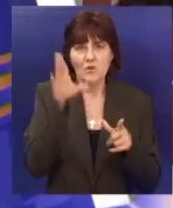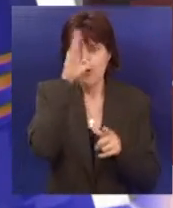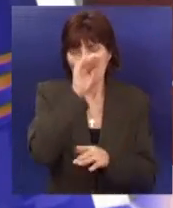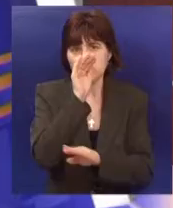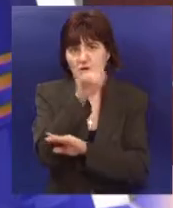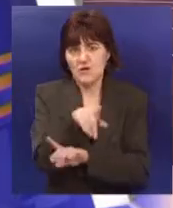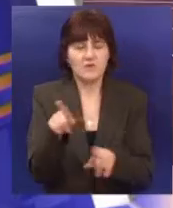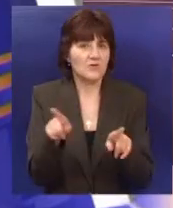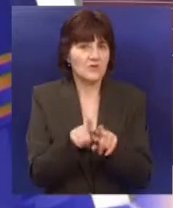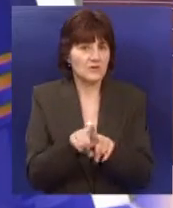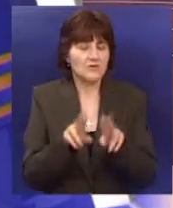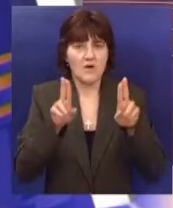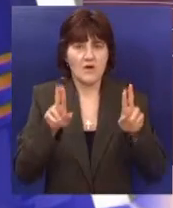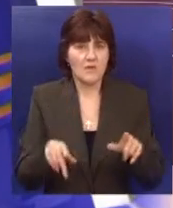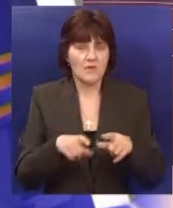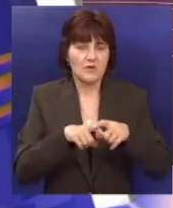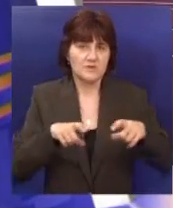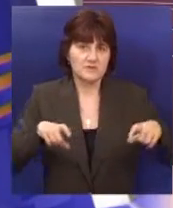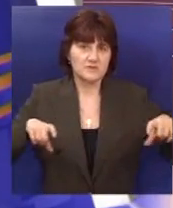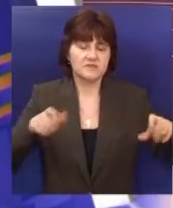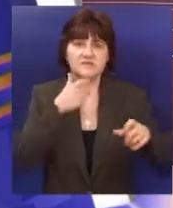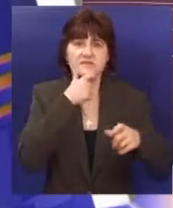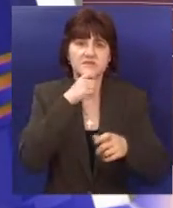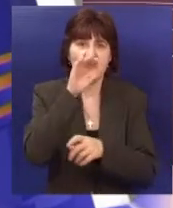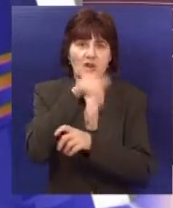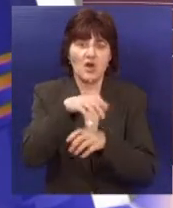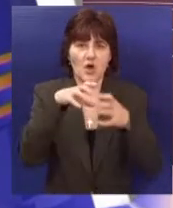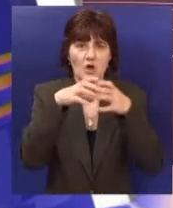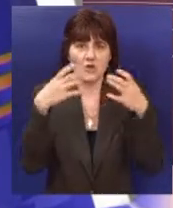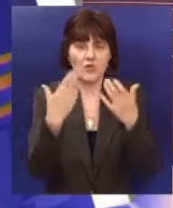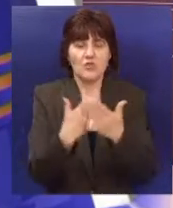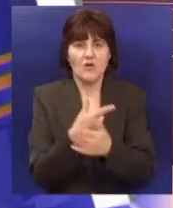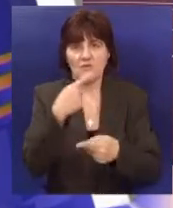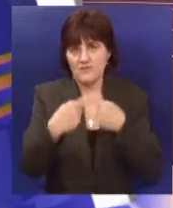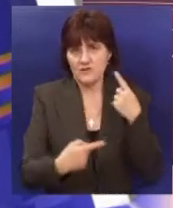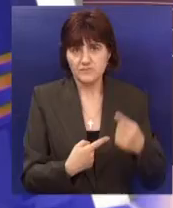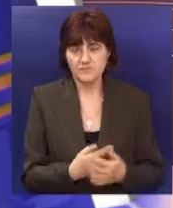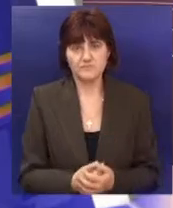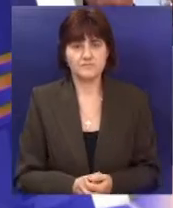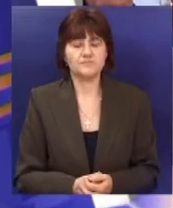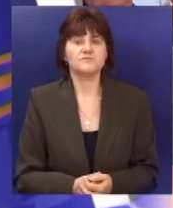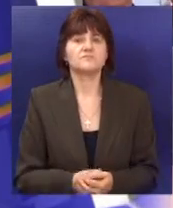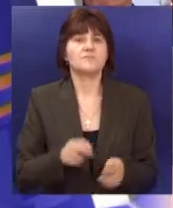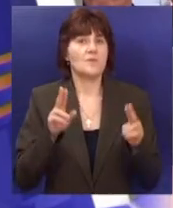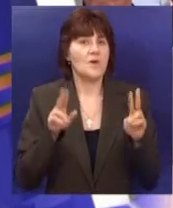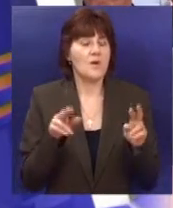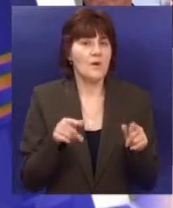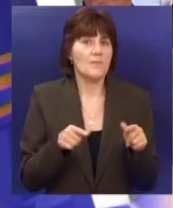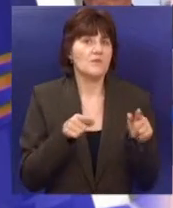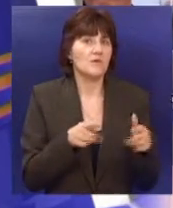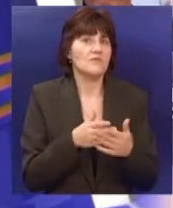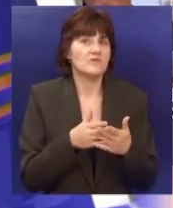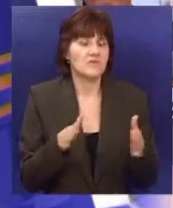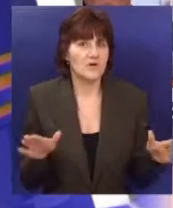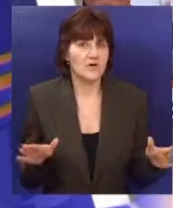i u večernjim satima, a također na terenu su obnovljeni i svi stari koševi. Time smo dali doprinos ne samo unapređenju nastave, nego i